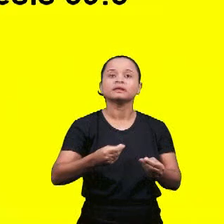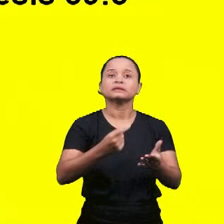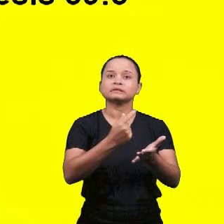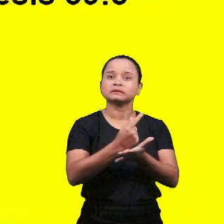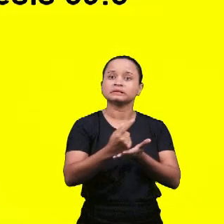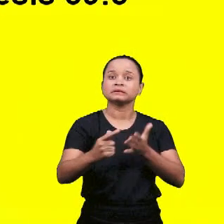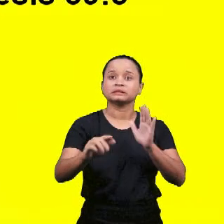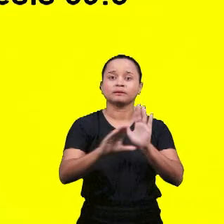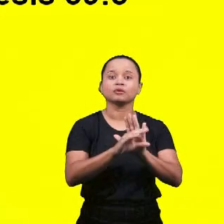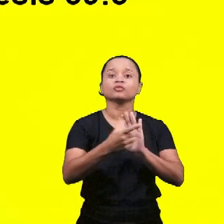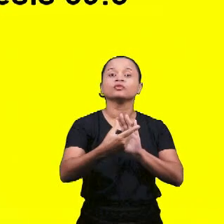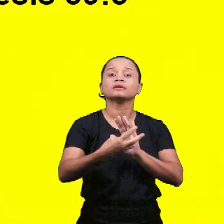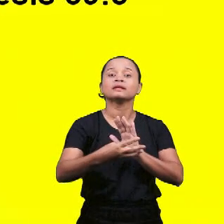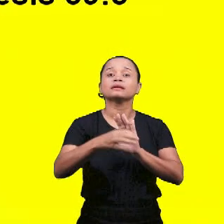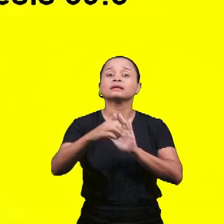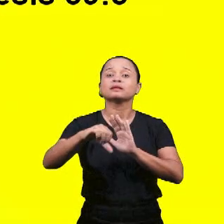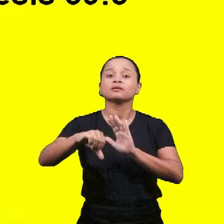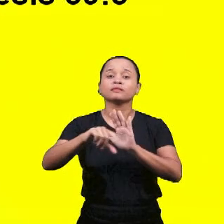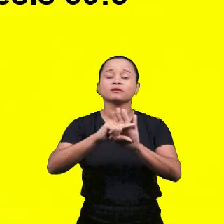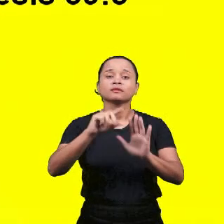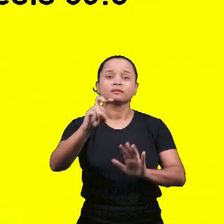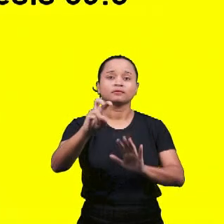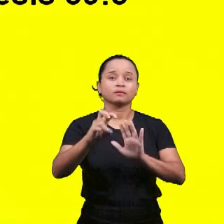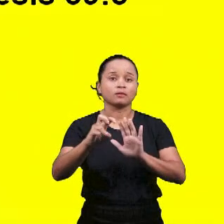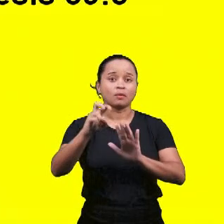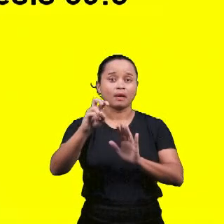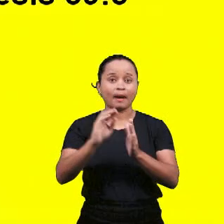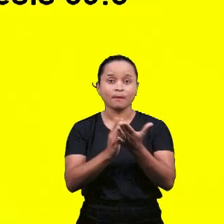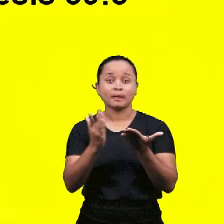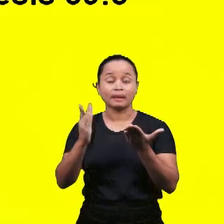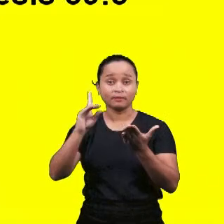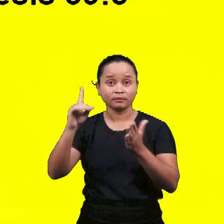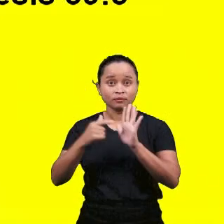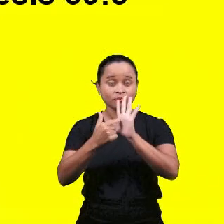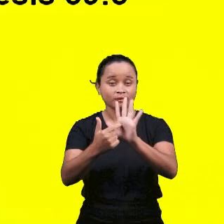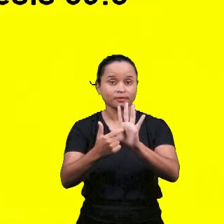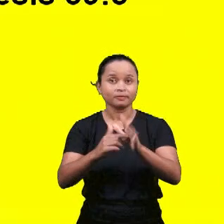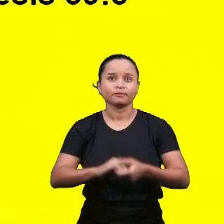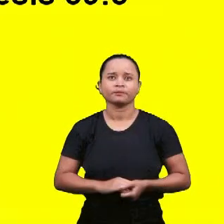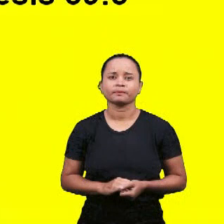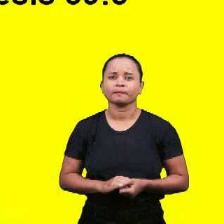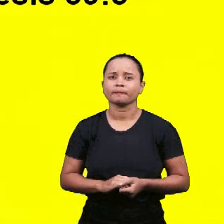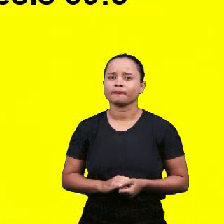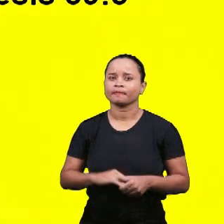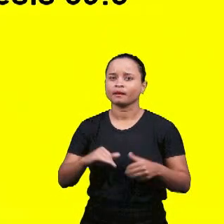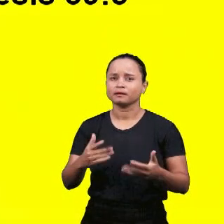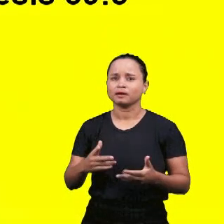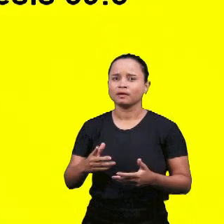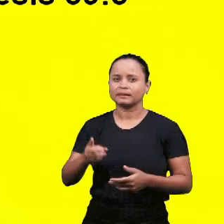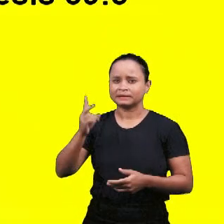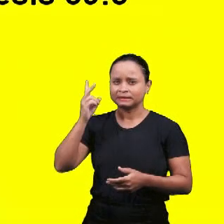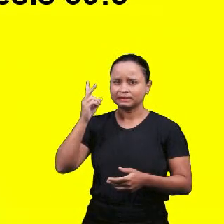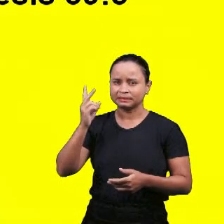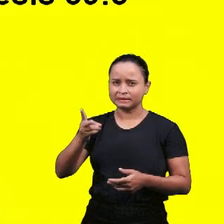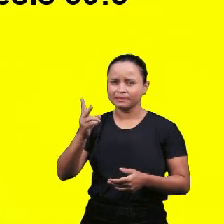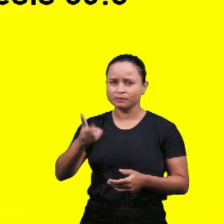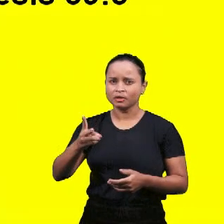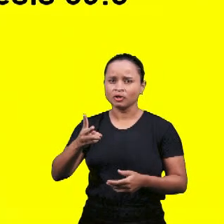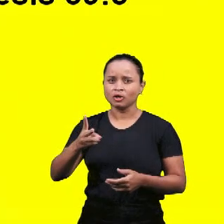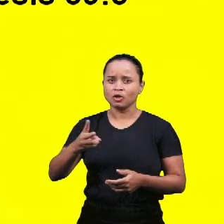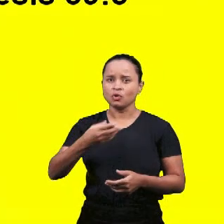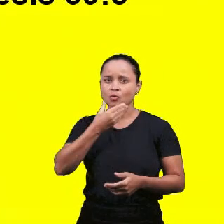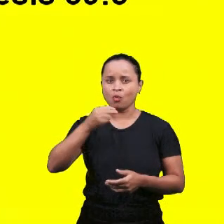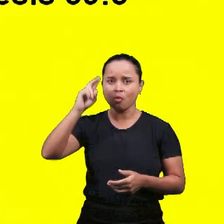dit, il est arrivé que depuis qu'on lui a mis sur sa maison, sur tout ce qu'il